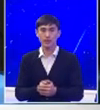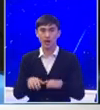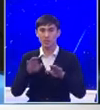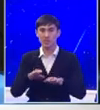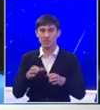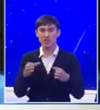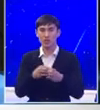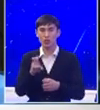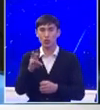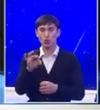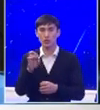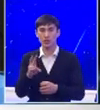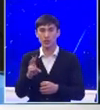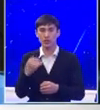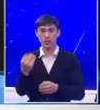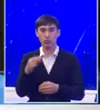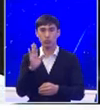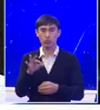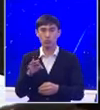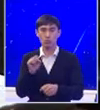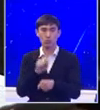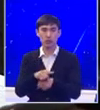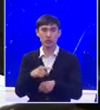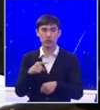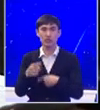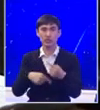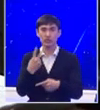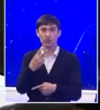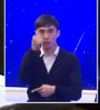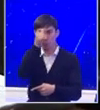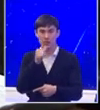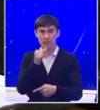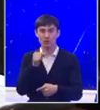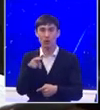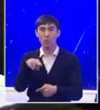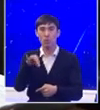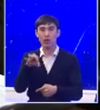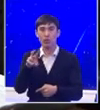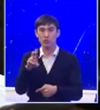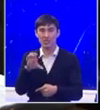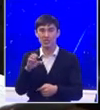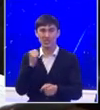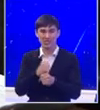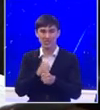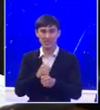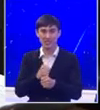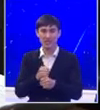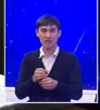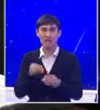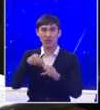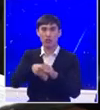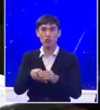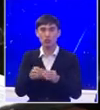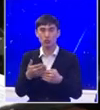филиала Нуратана. Ему будет поручение в течение двух месяцев этот пандус сделать и эту входную группу, как